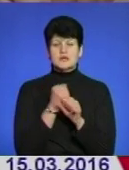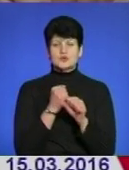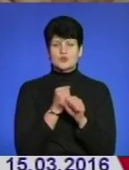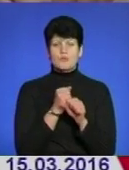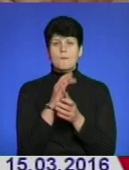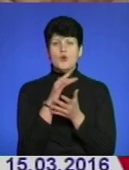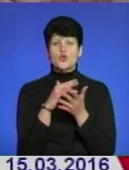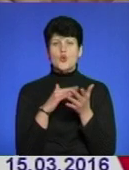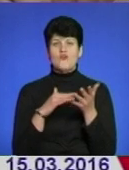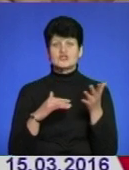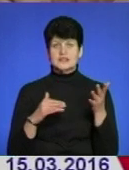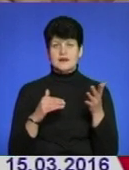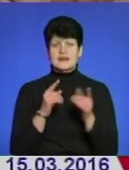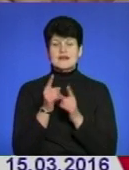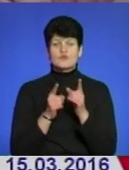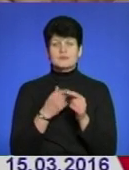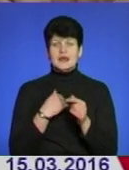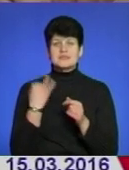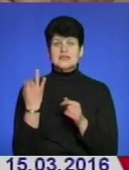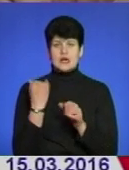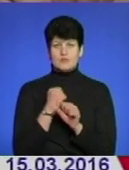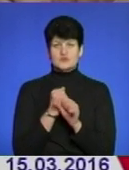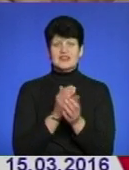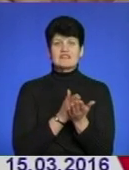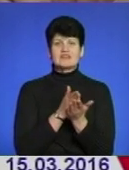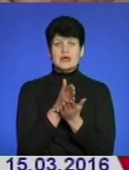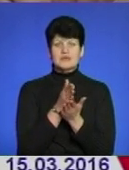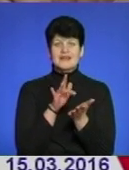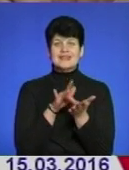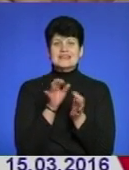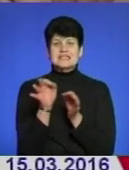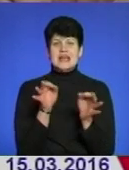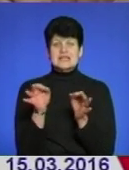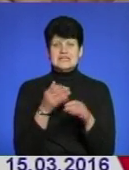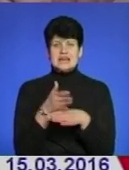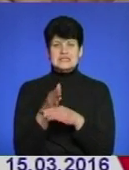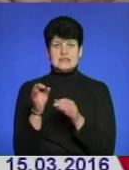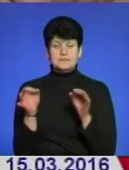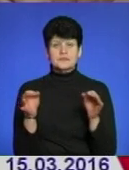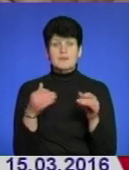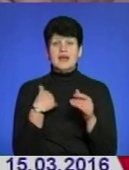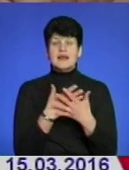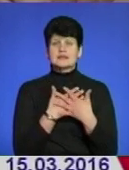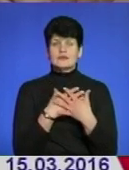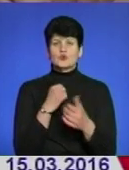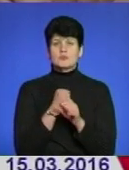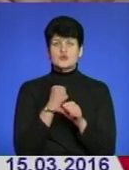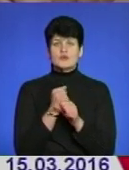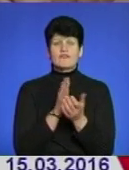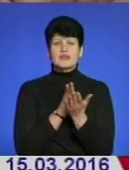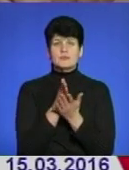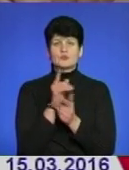продовження реформ. Нам цікаво працювати в напрямку децентралізації. Ми активно працюємо в напрямку